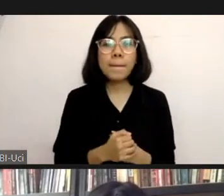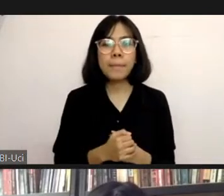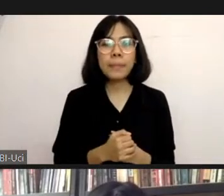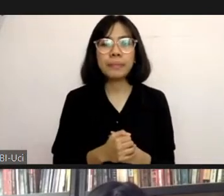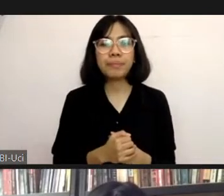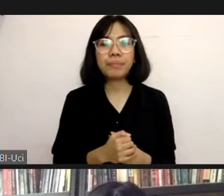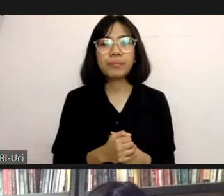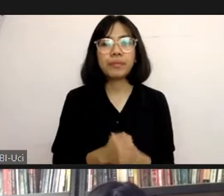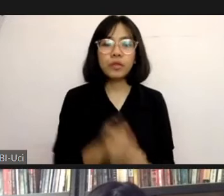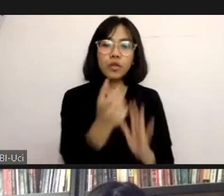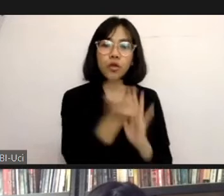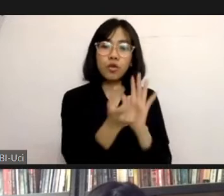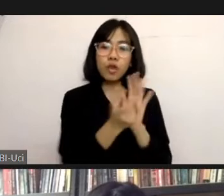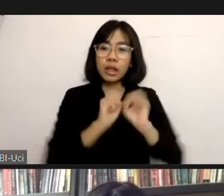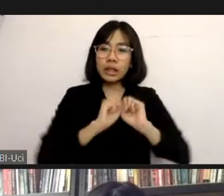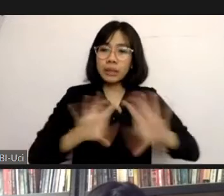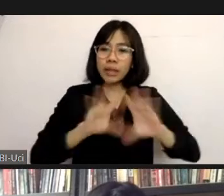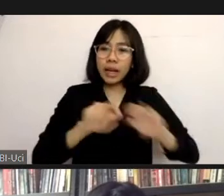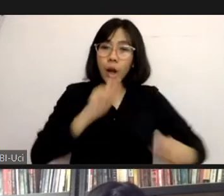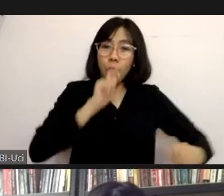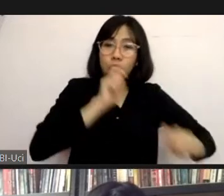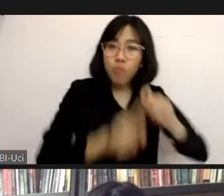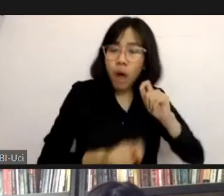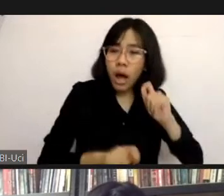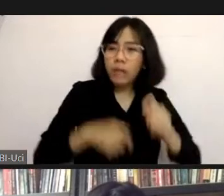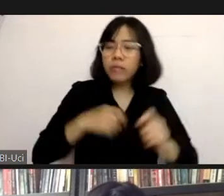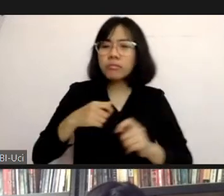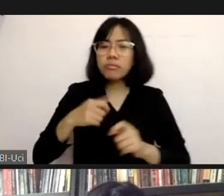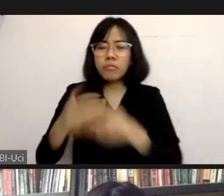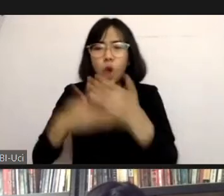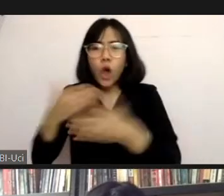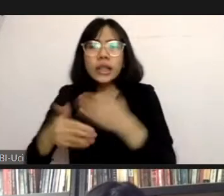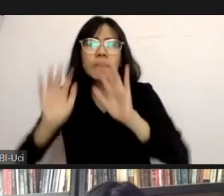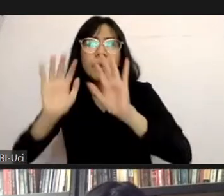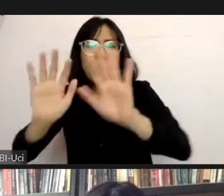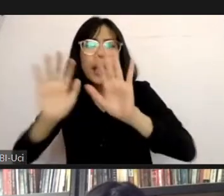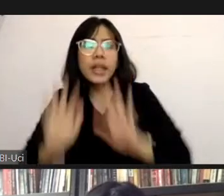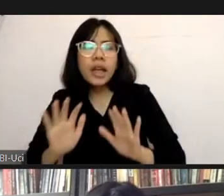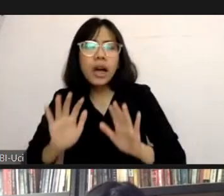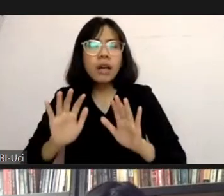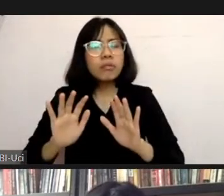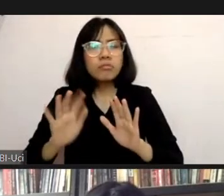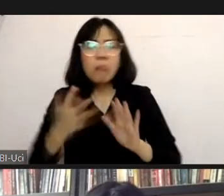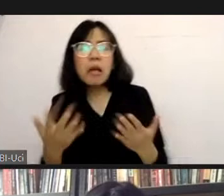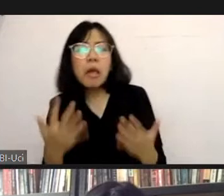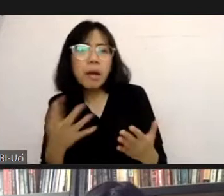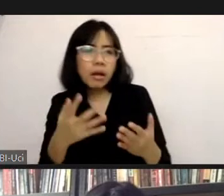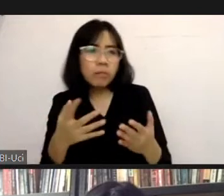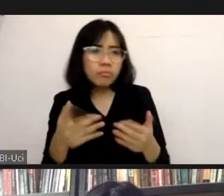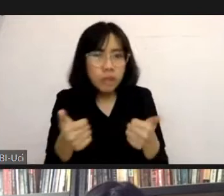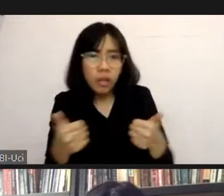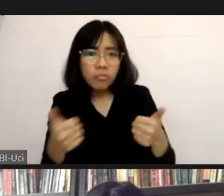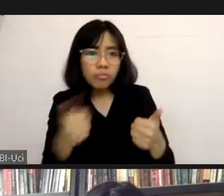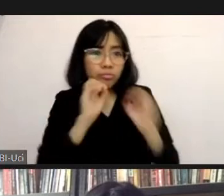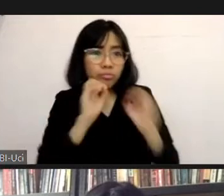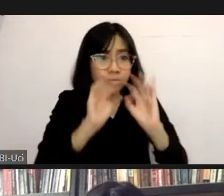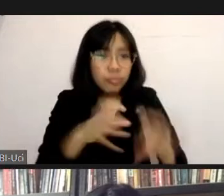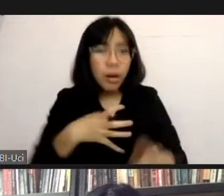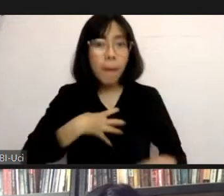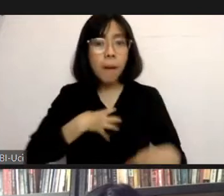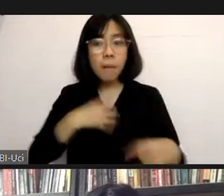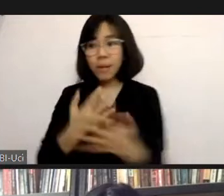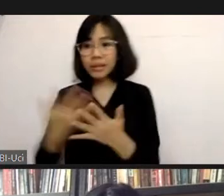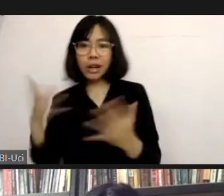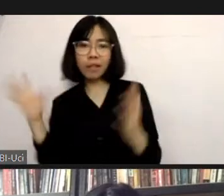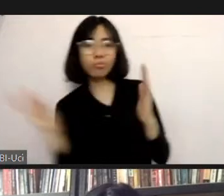pembentukan Undang-Undang Cipta Kerja berlangsung dan pelajaran apa yang bisa kita ambil dikaitkan dengan kebebasan berpendapat dan berekspresi